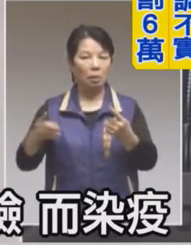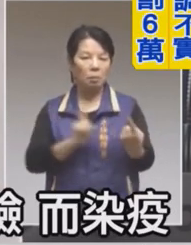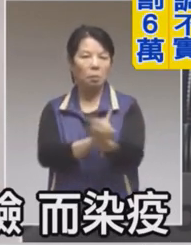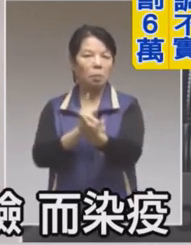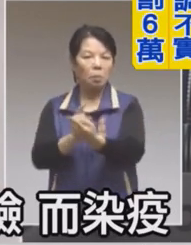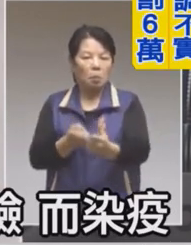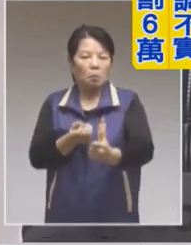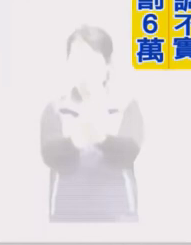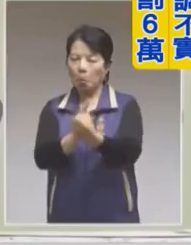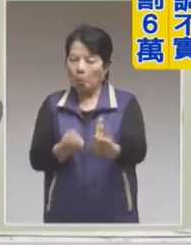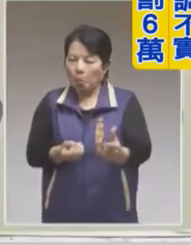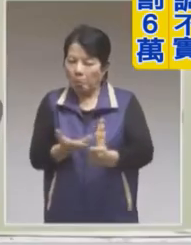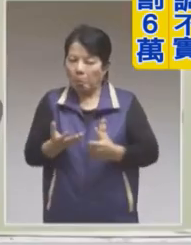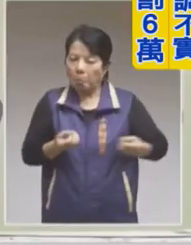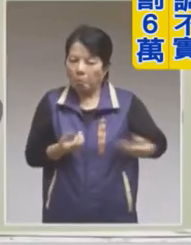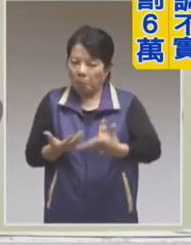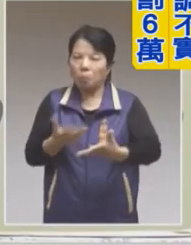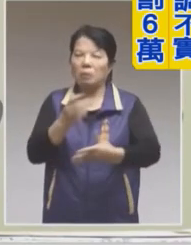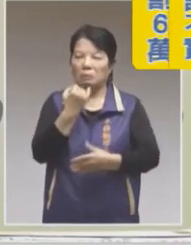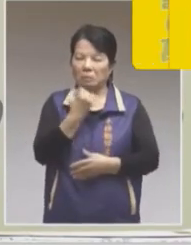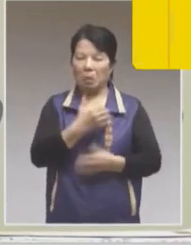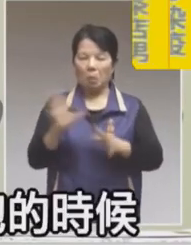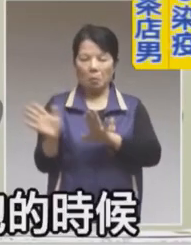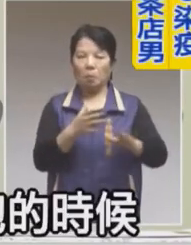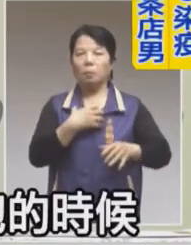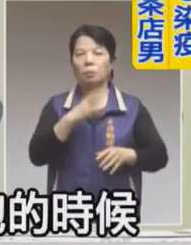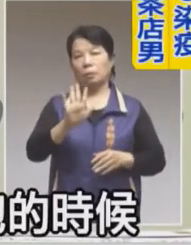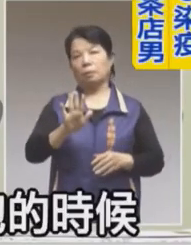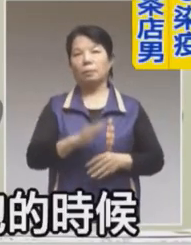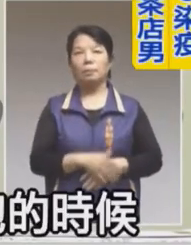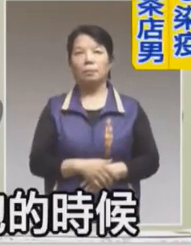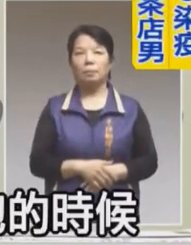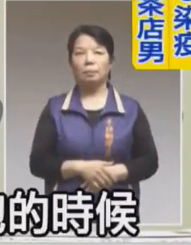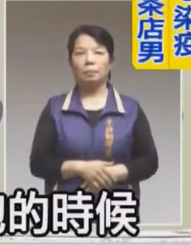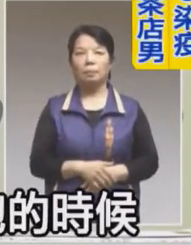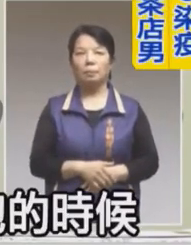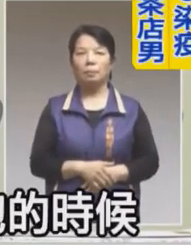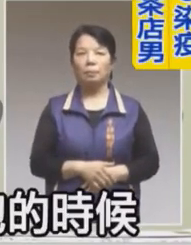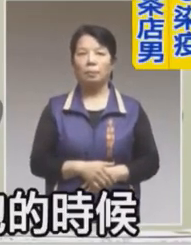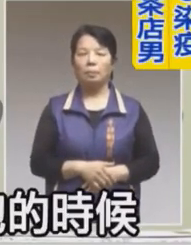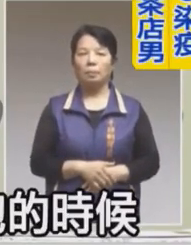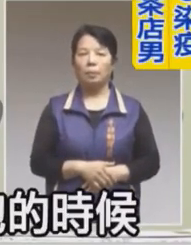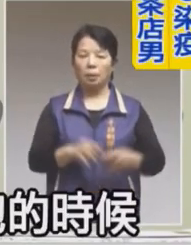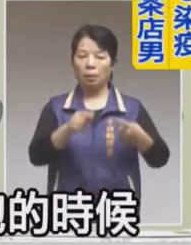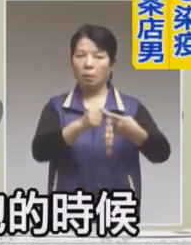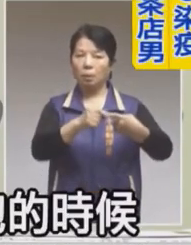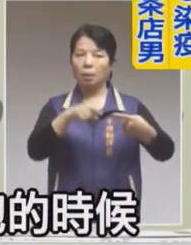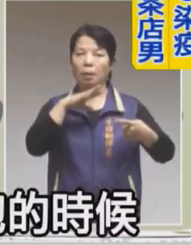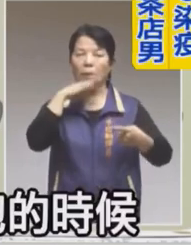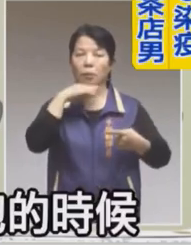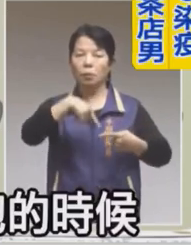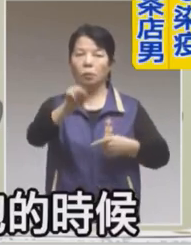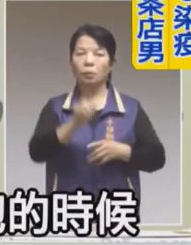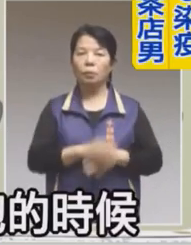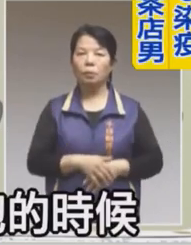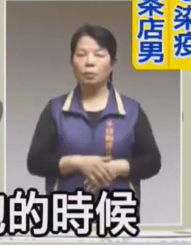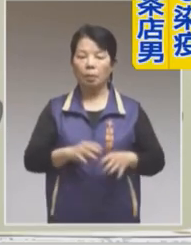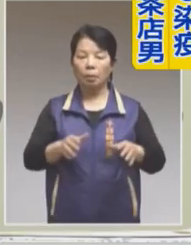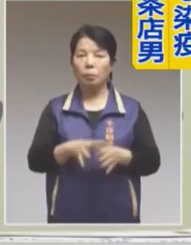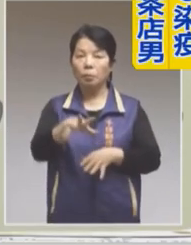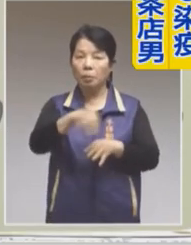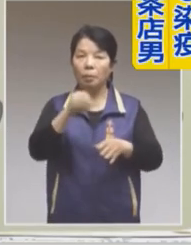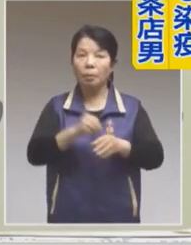而造成染疫。 一个是给钱那另外一个就是他去取酱料包的时